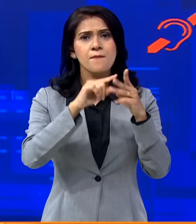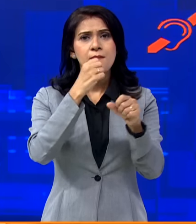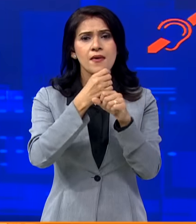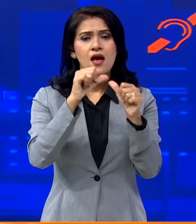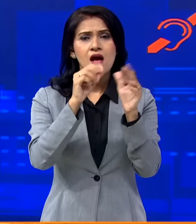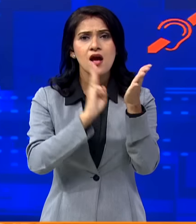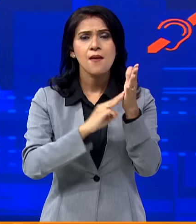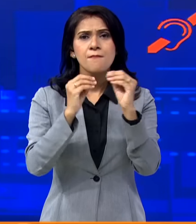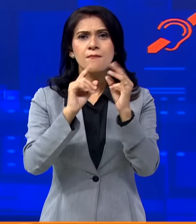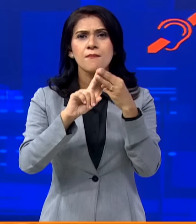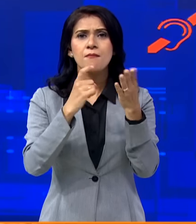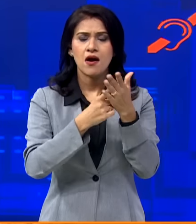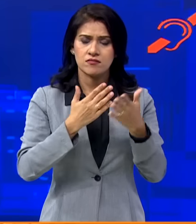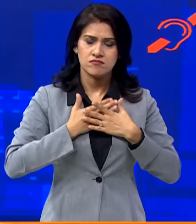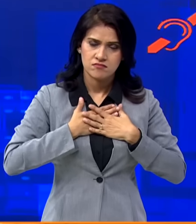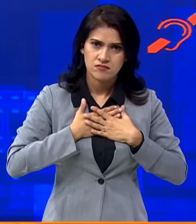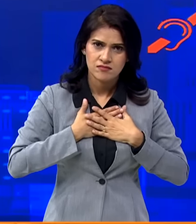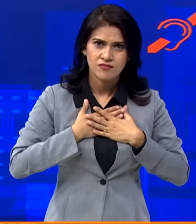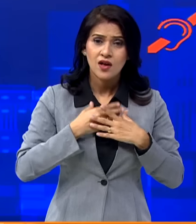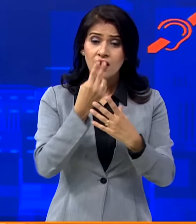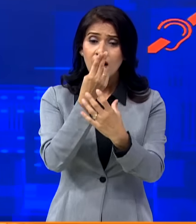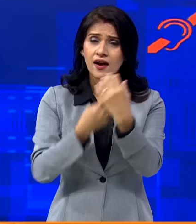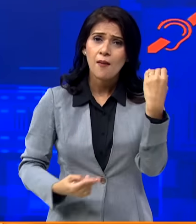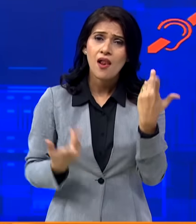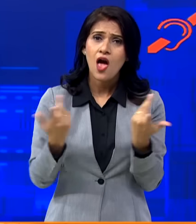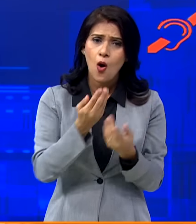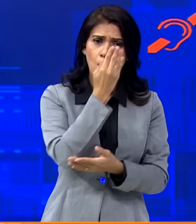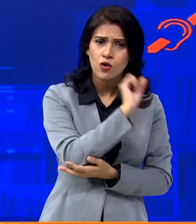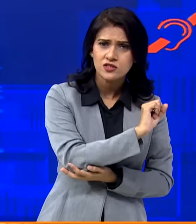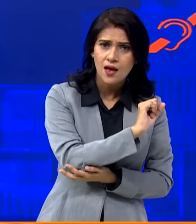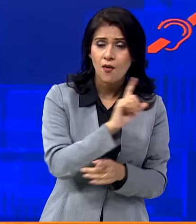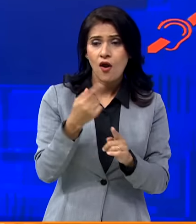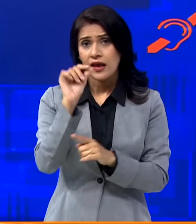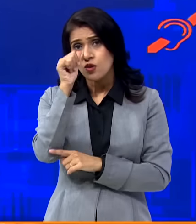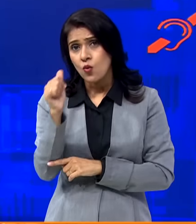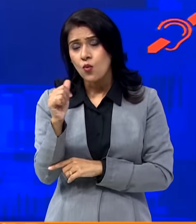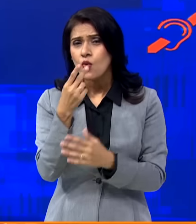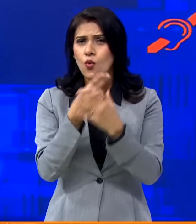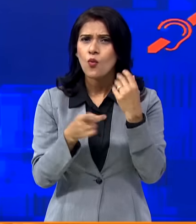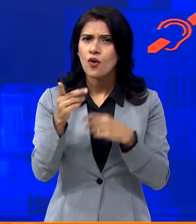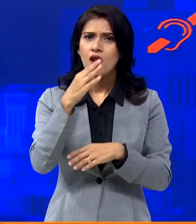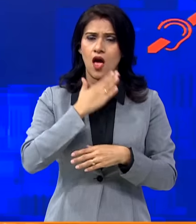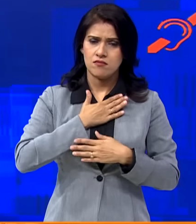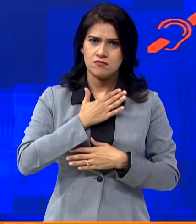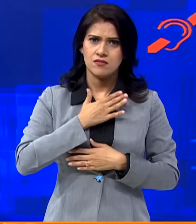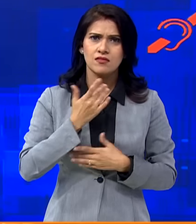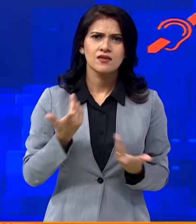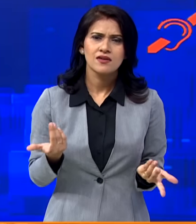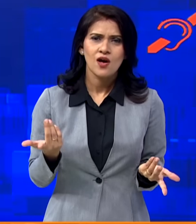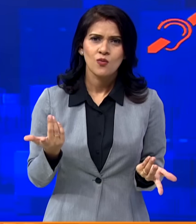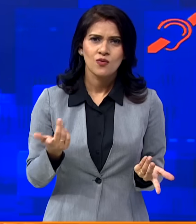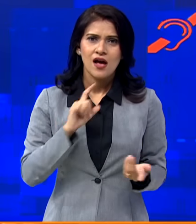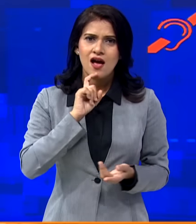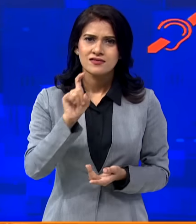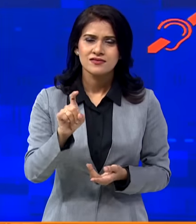हैं डबल रूल कैसे चलेगा देखिए रजत जी एक बात बताऊं आप